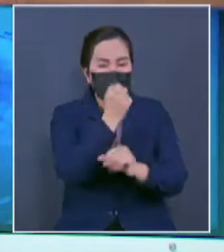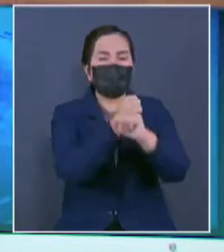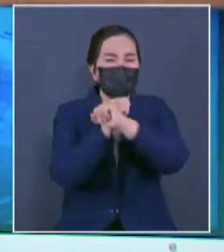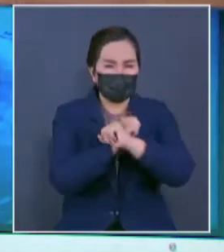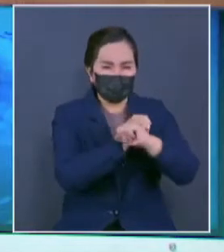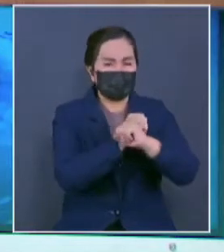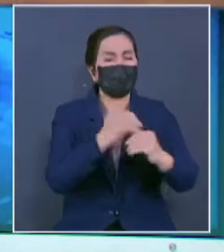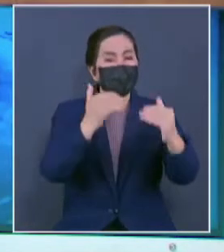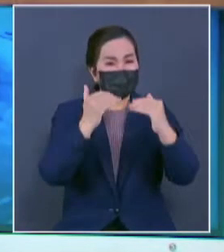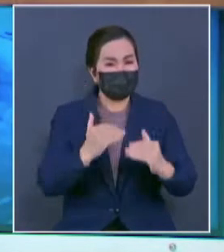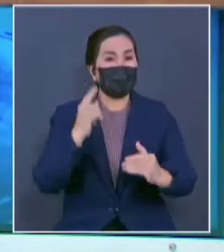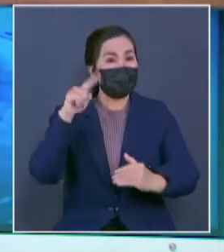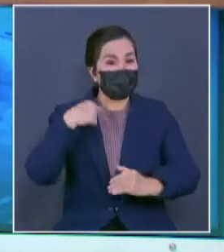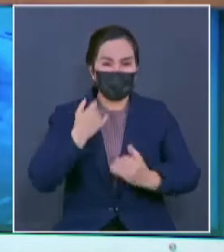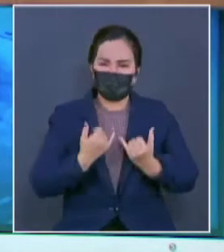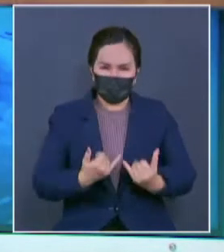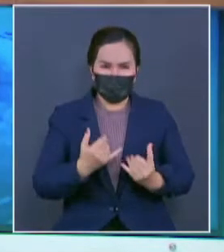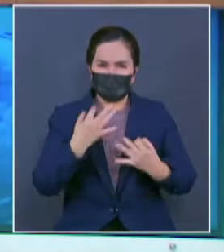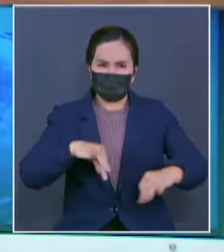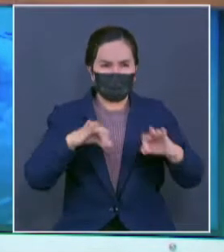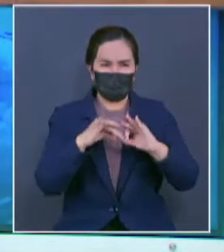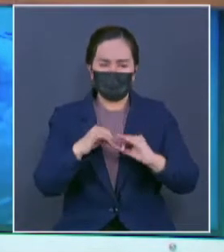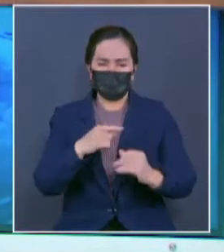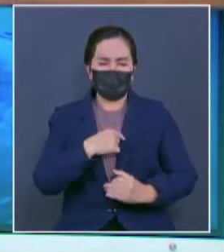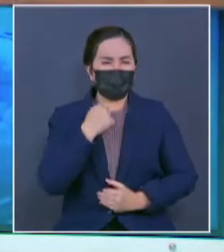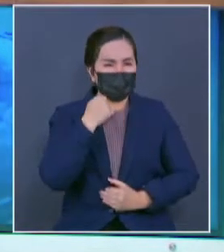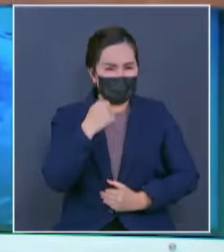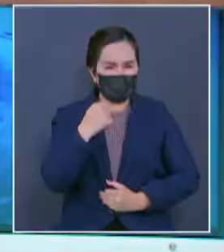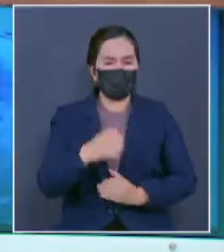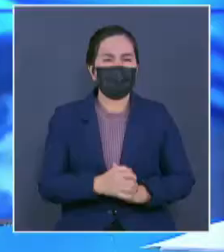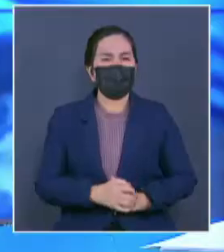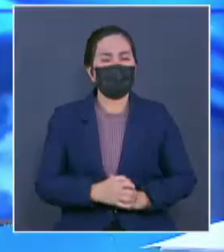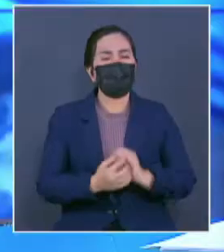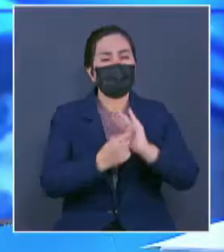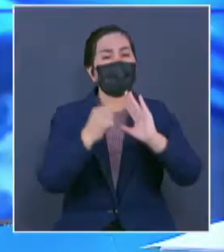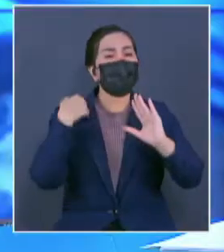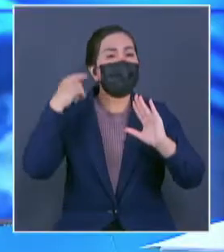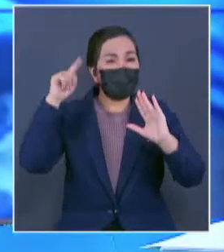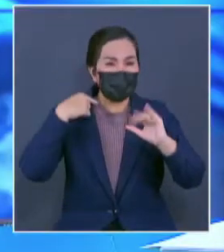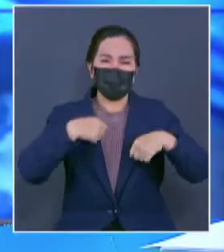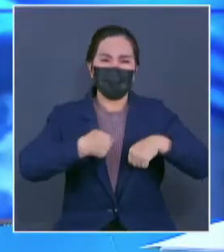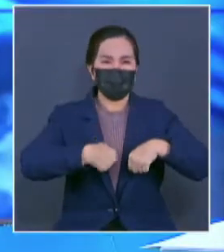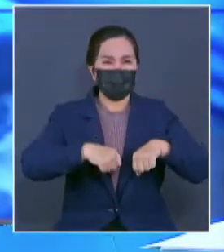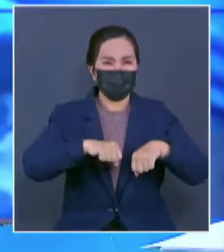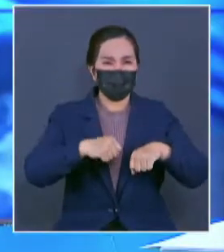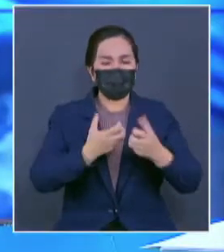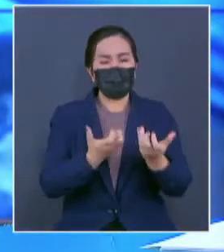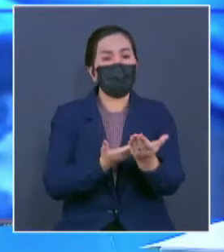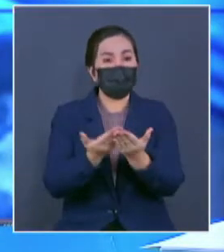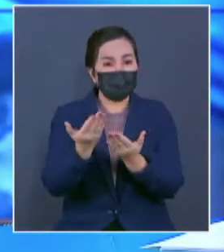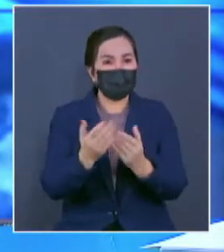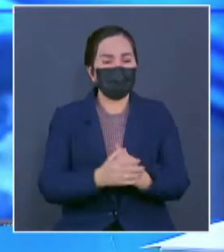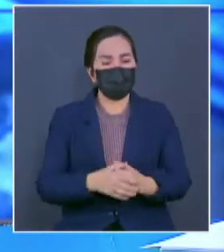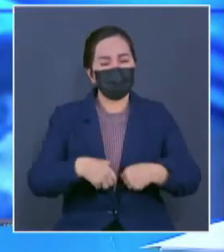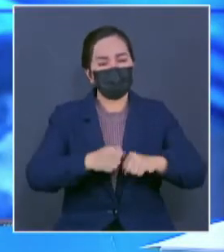คุณผู้ชมคะเกิดเป็นผู้หญิงยุคนี้ต้องกล้าต้องแกร่งค่ะอย่างเช่นผู้หญิงคนนี้นะคะเธอขี่รถมอเตอร์ไซค์ไปซื้อของจังหวะ